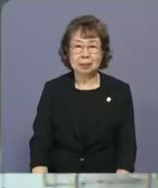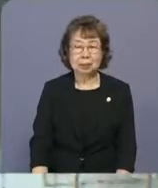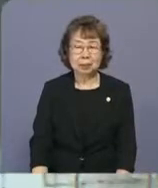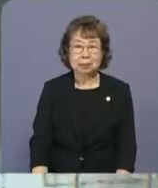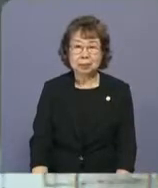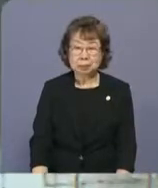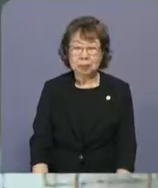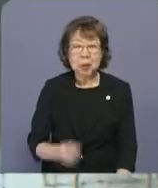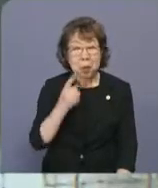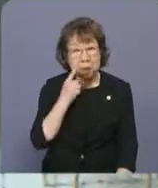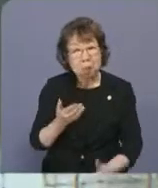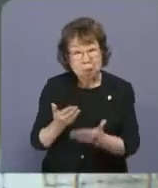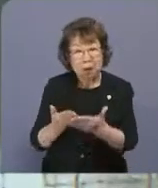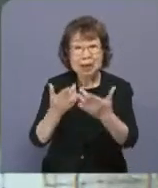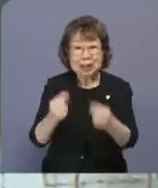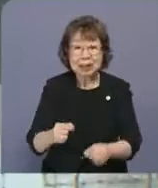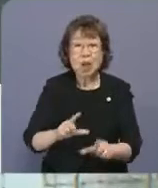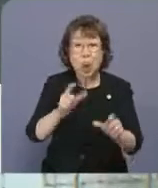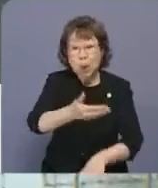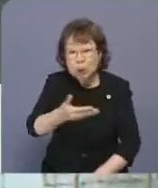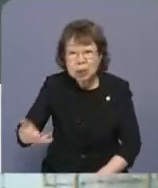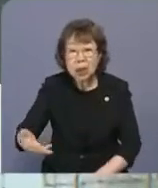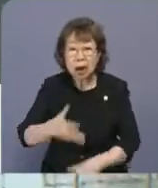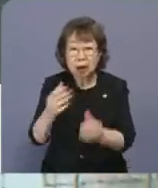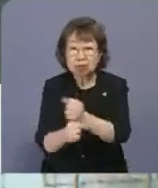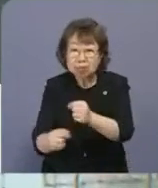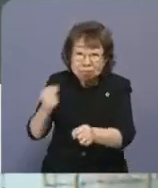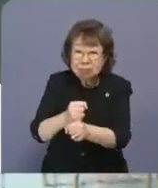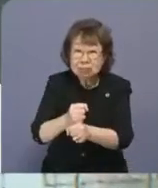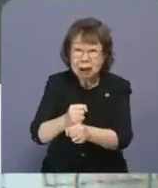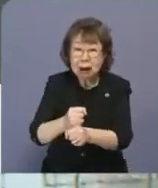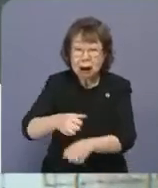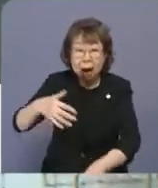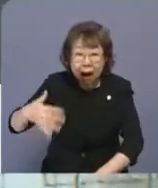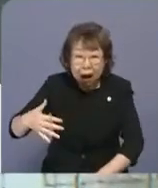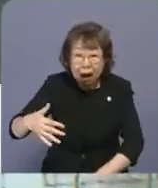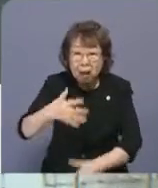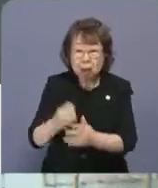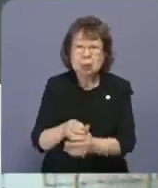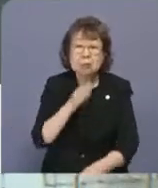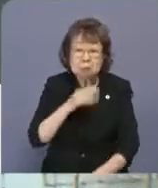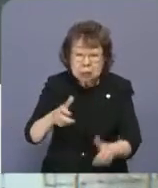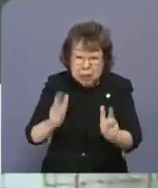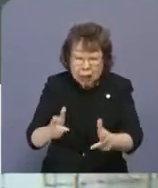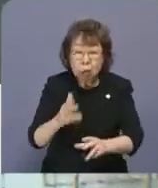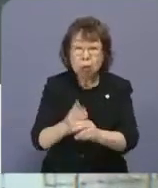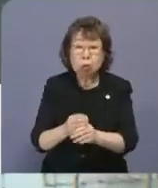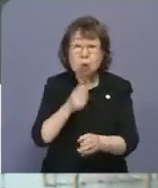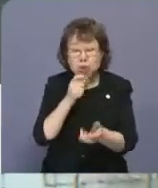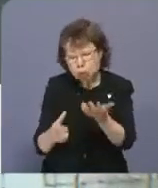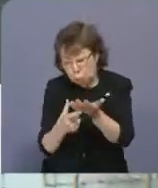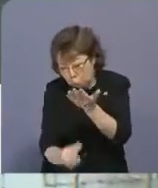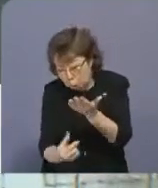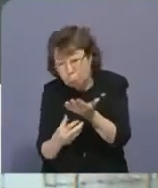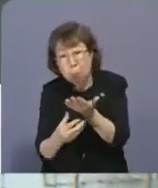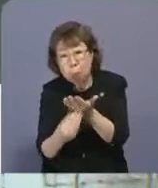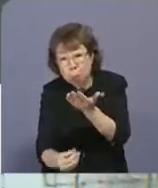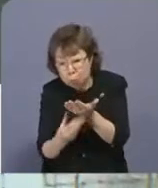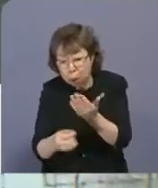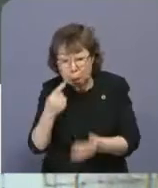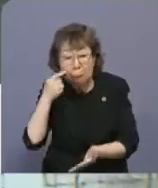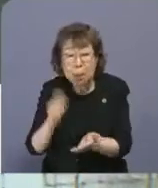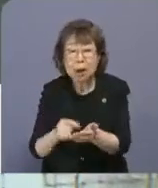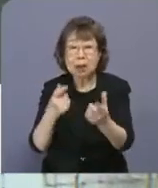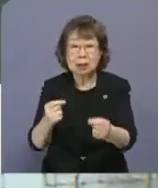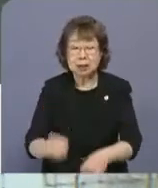네, 리포트를 보신 것처럼 동천 해수도수 사업이 완공된 뒤에 정식 가동을 앞두고 관로 누수가 발견이 됐습니다.